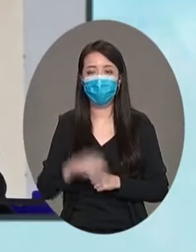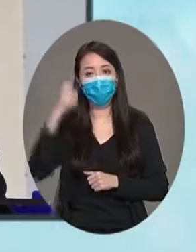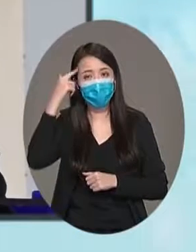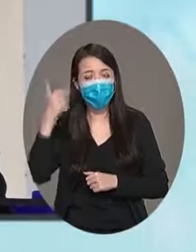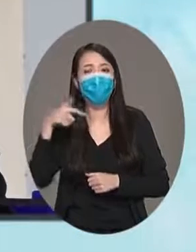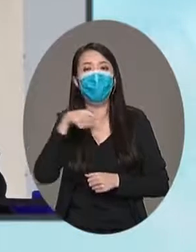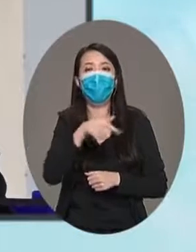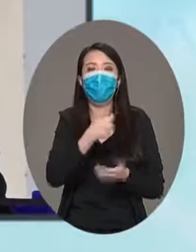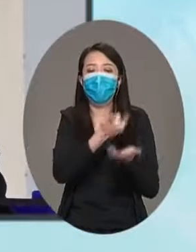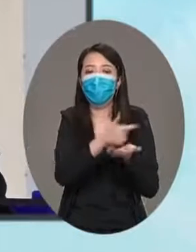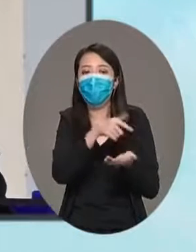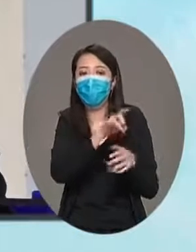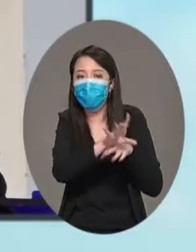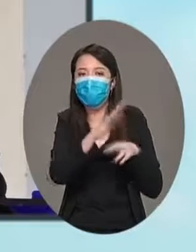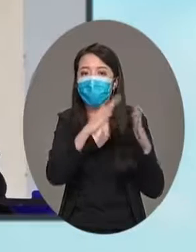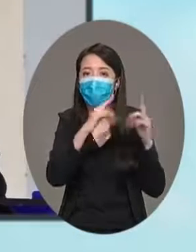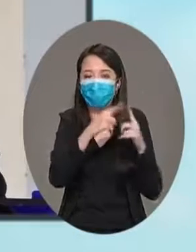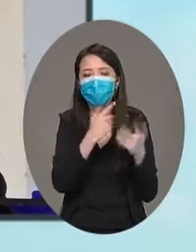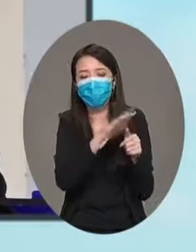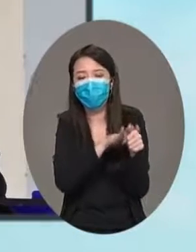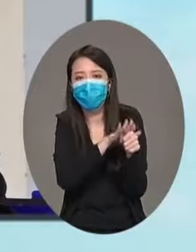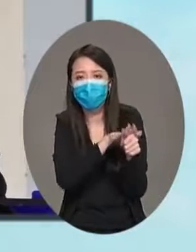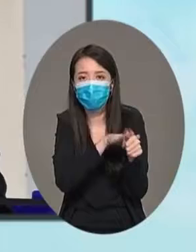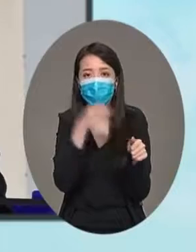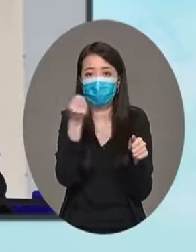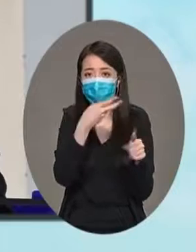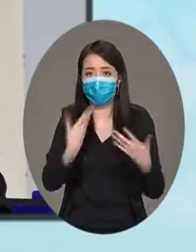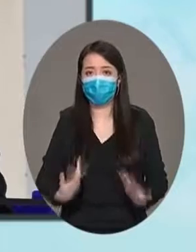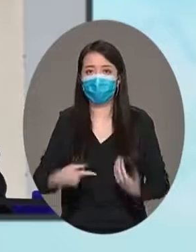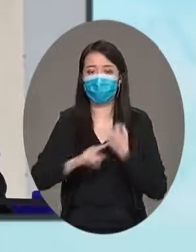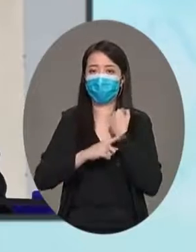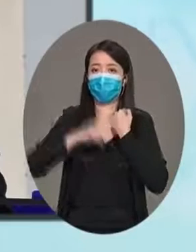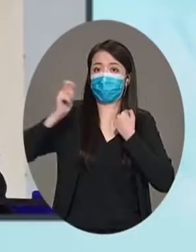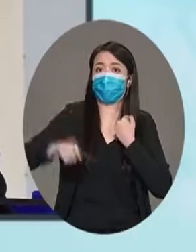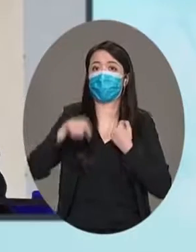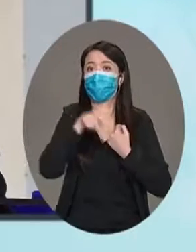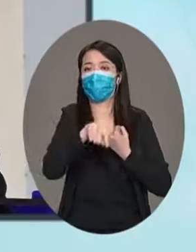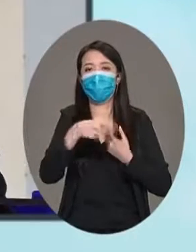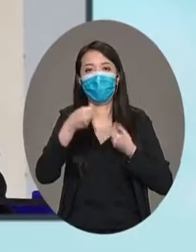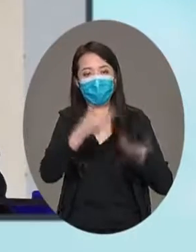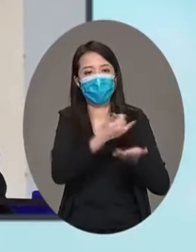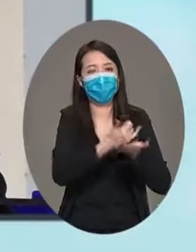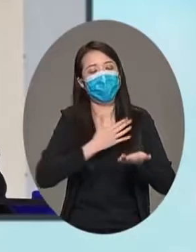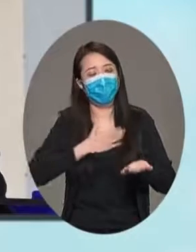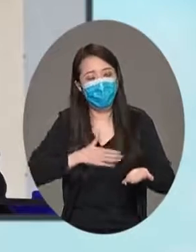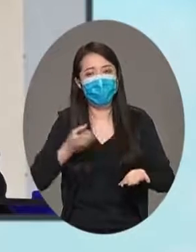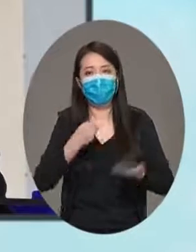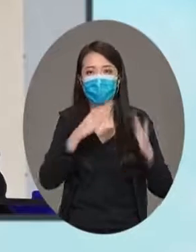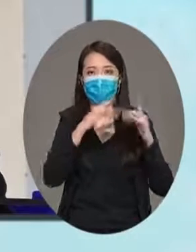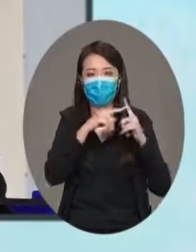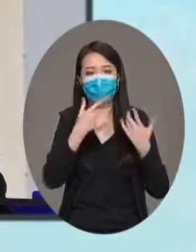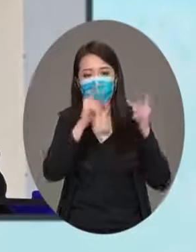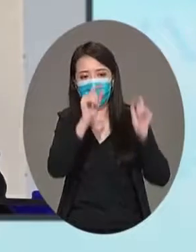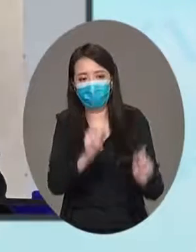者家属致以深切的慰问，亦都希望今次案件的结果可以令死者安息，以及为死者家属带来一个交